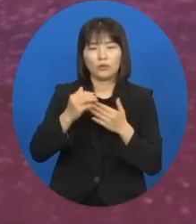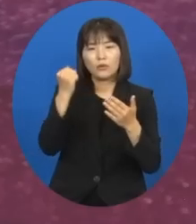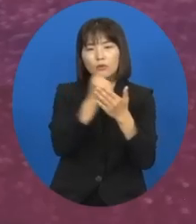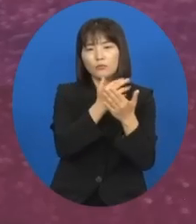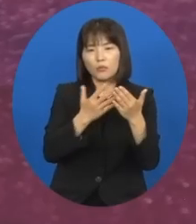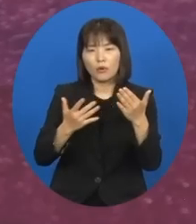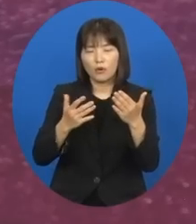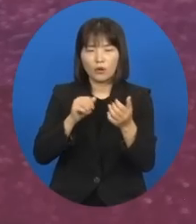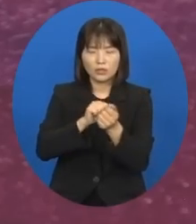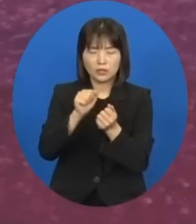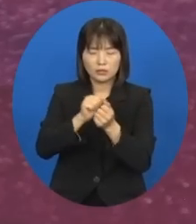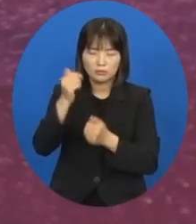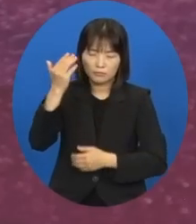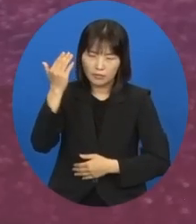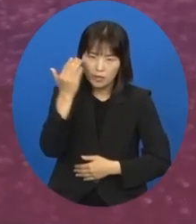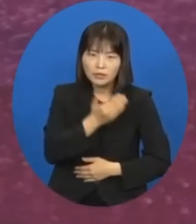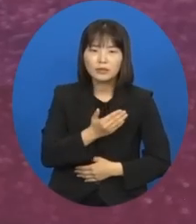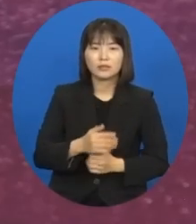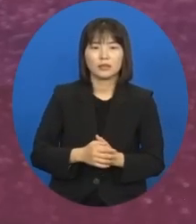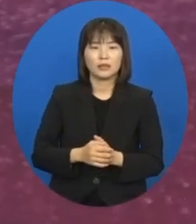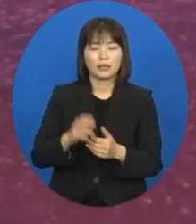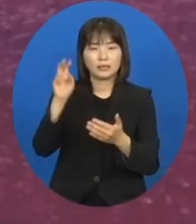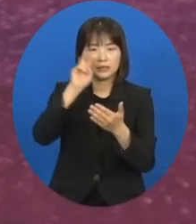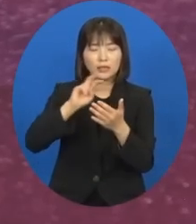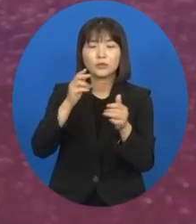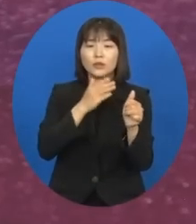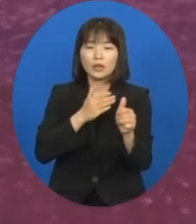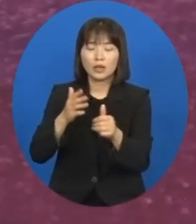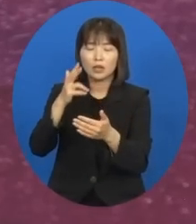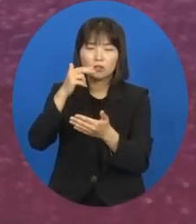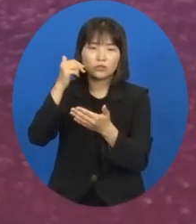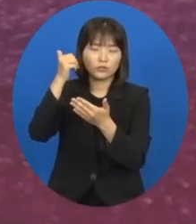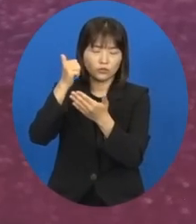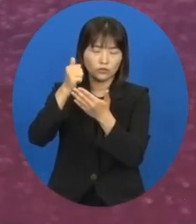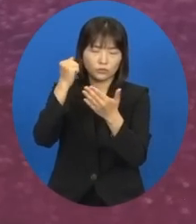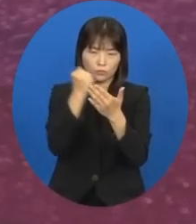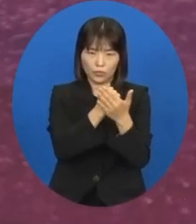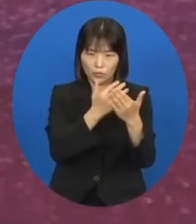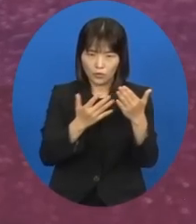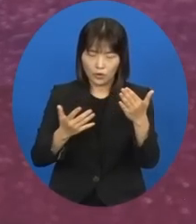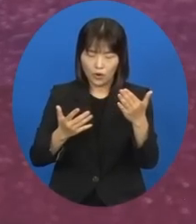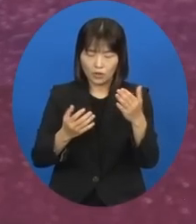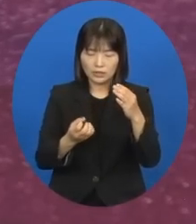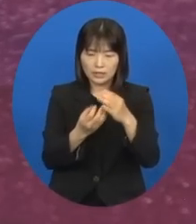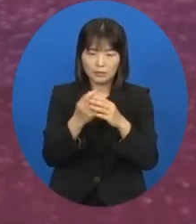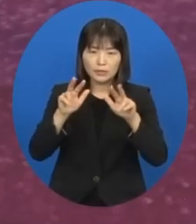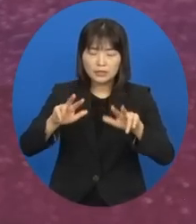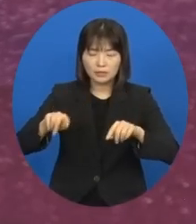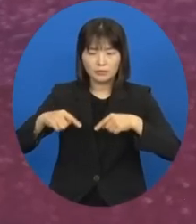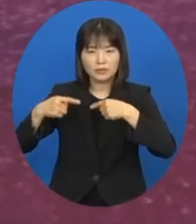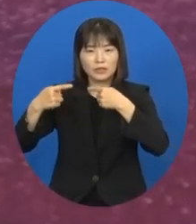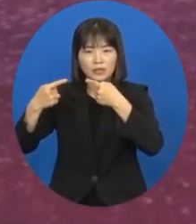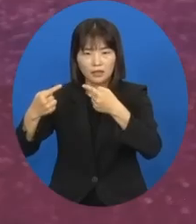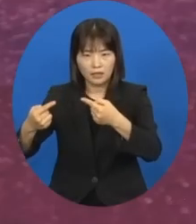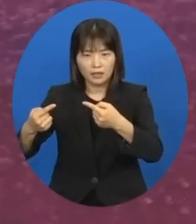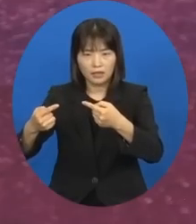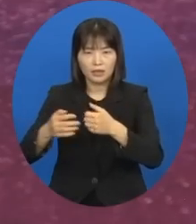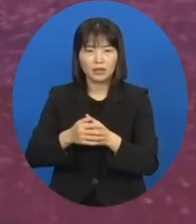피로 씻어 밝히는 찬송하세 주의 보혈 그 샘의 지금 나아가